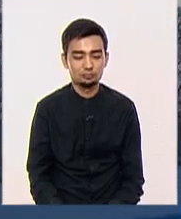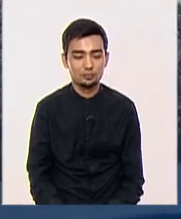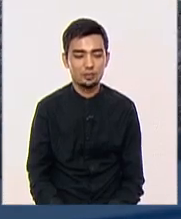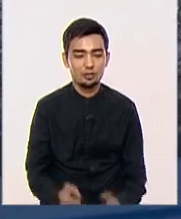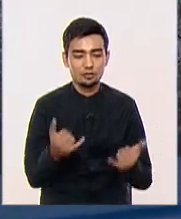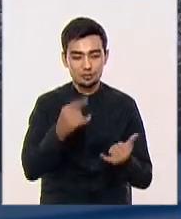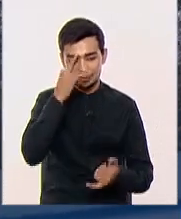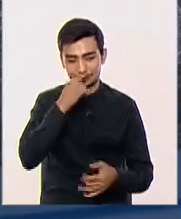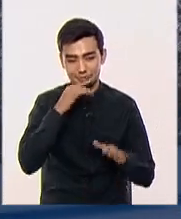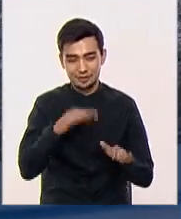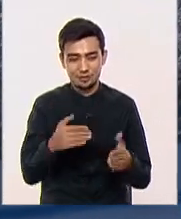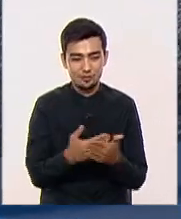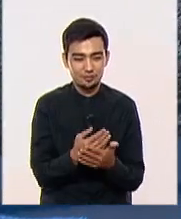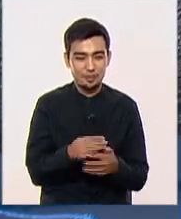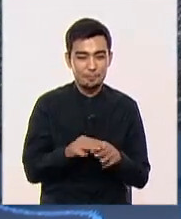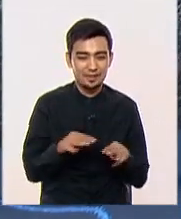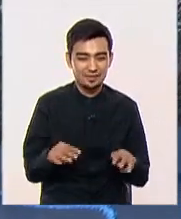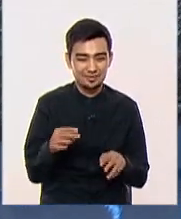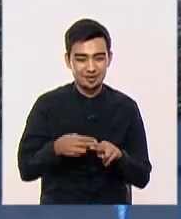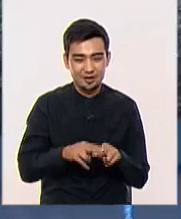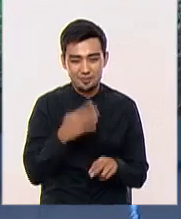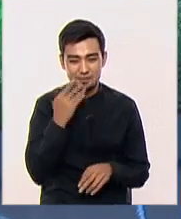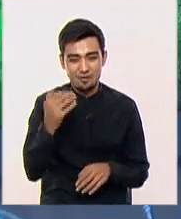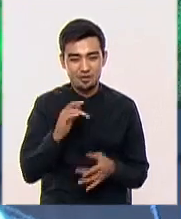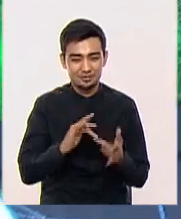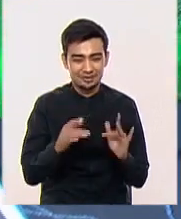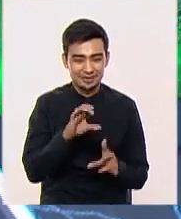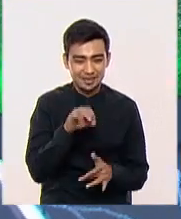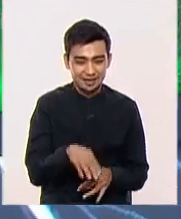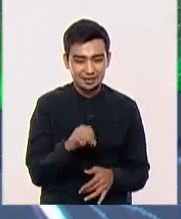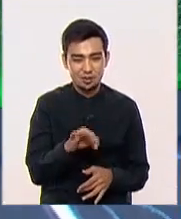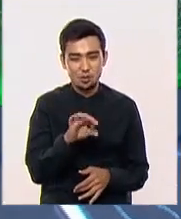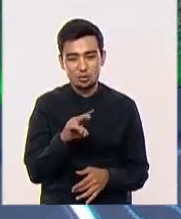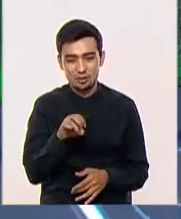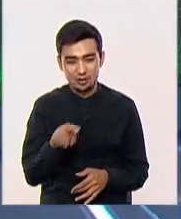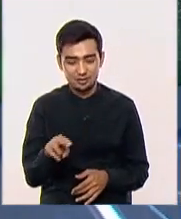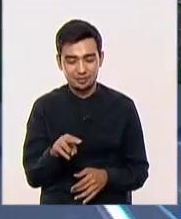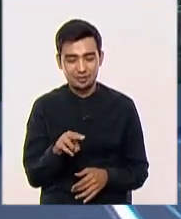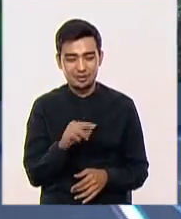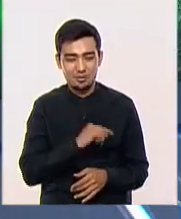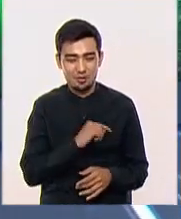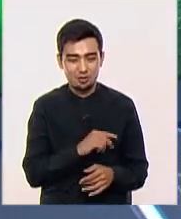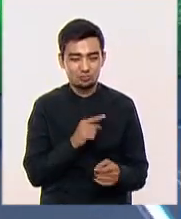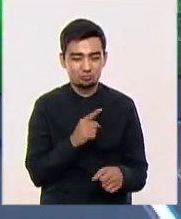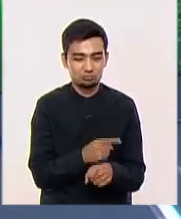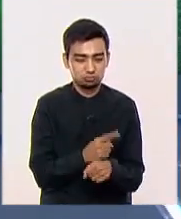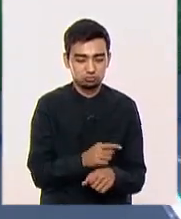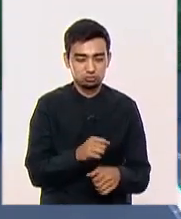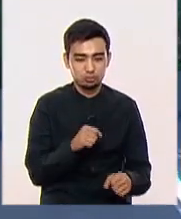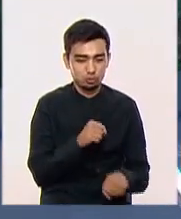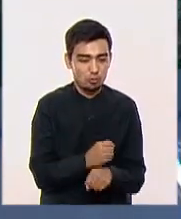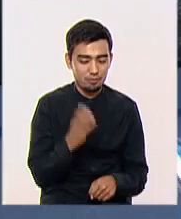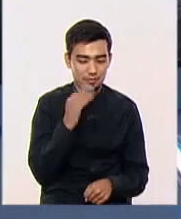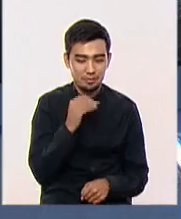Bundan bulay, Kazakstan'dan Akparat Ministerliği şetellik saytlar men onlayn platformalardın jımısın şekte yalad. Sonumen qatar